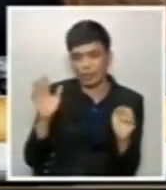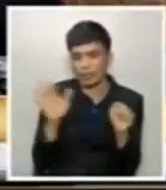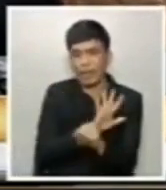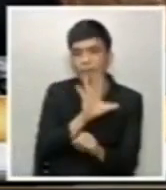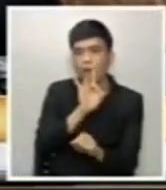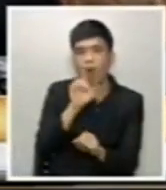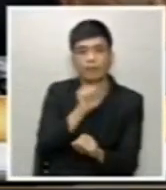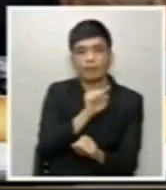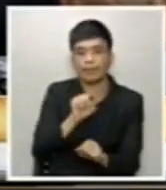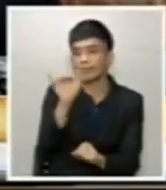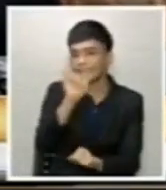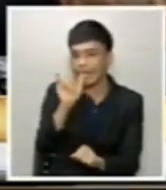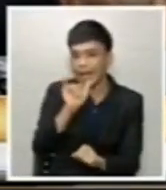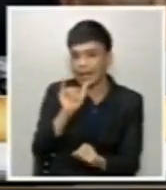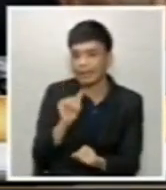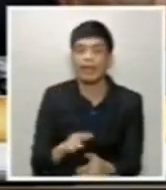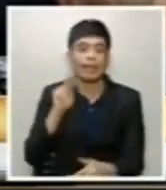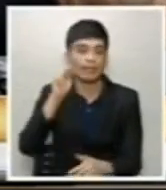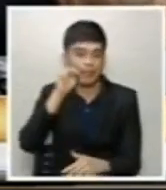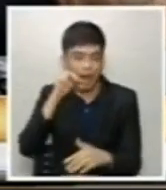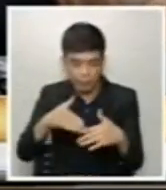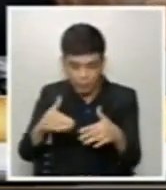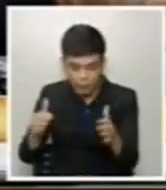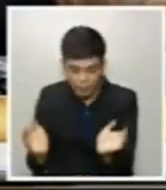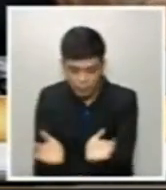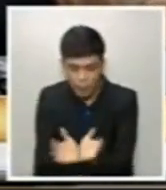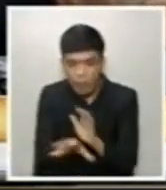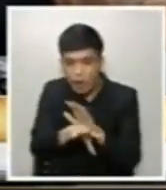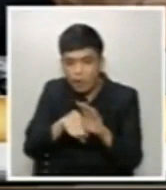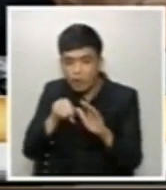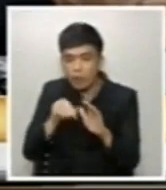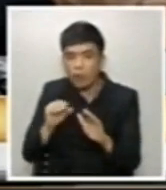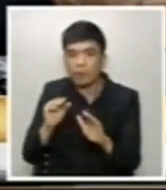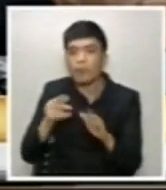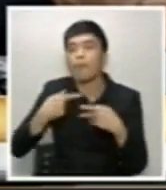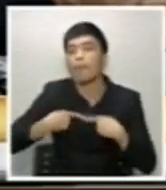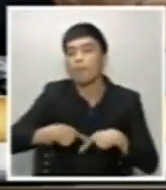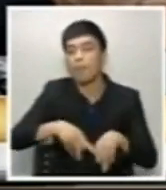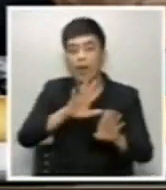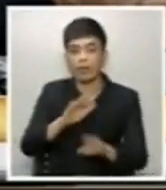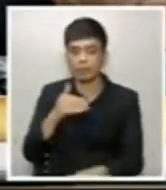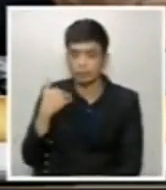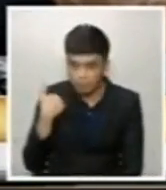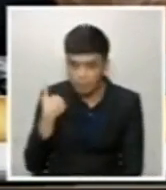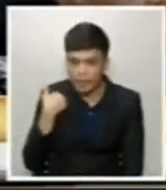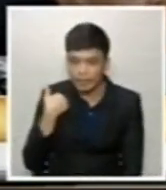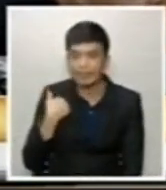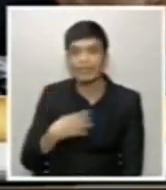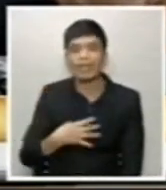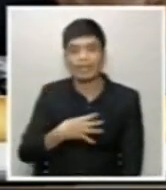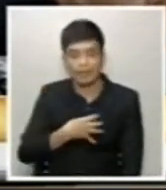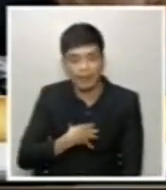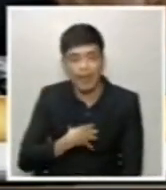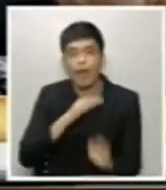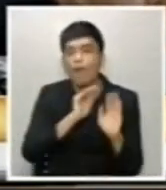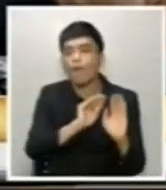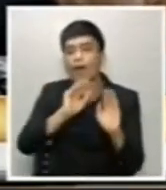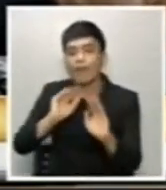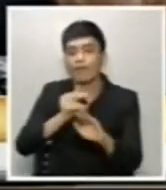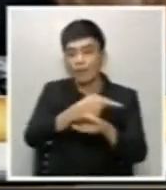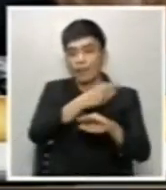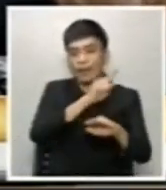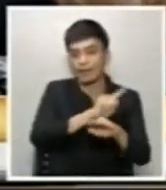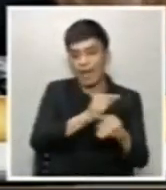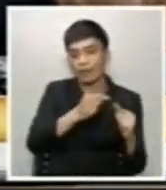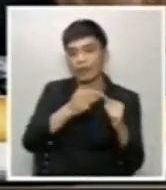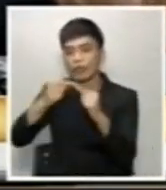างอ่างเก็บน้ำก็ไม่ได้การไม่มีการใช้ประโยชน์เลยอยากจะเรียนฝากท่านประธานผ่านไปยังท่านรัฐ